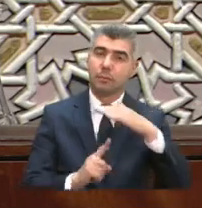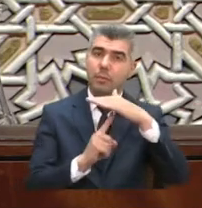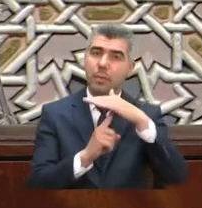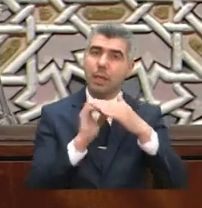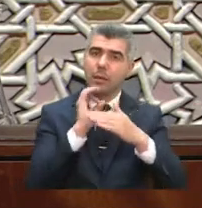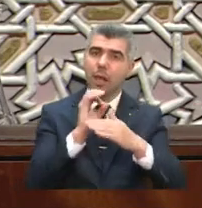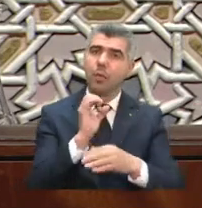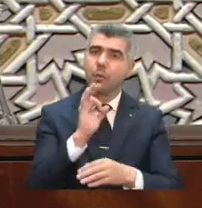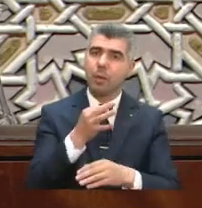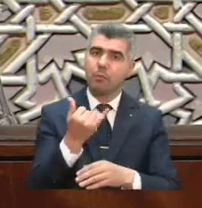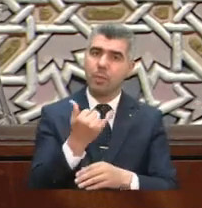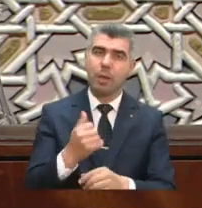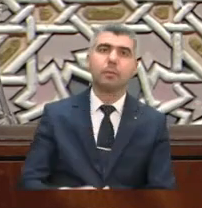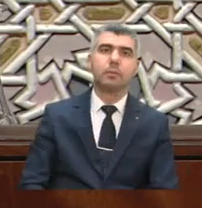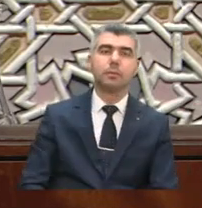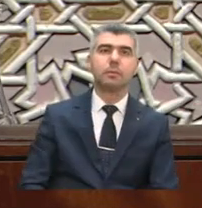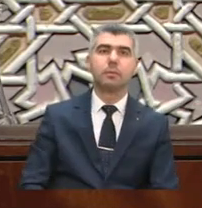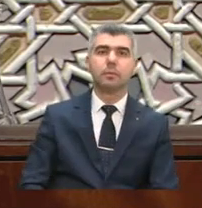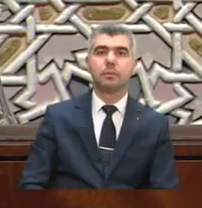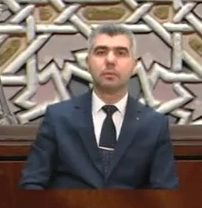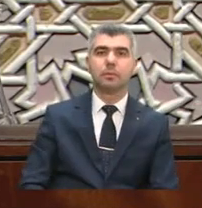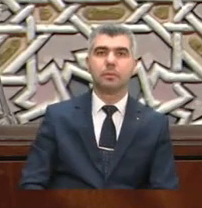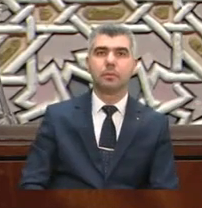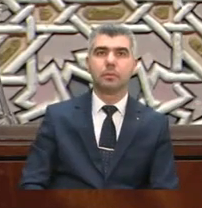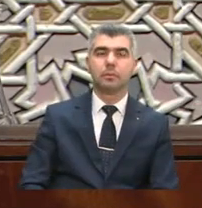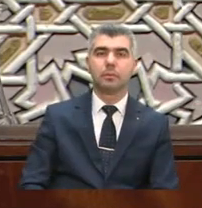مشكل. تفضل